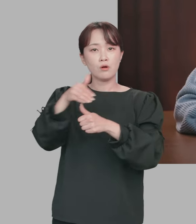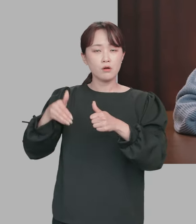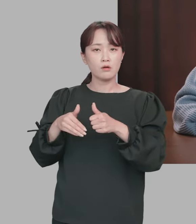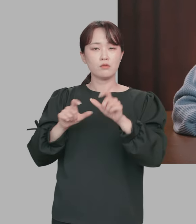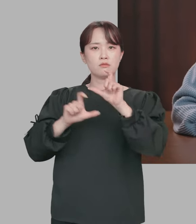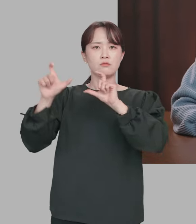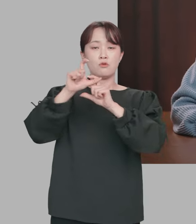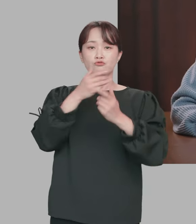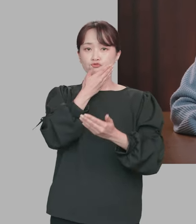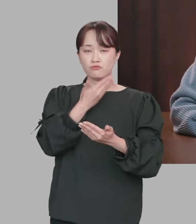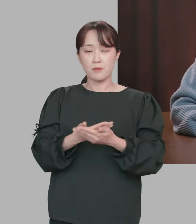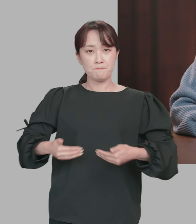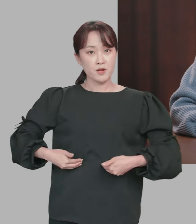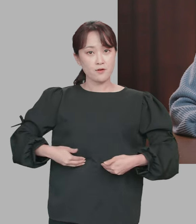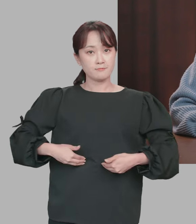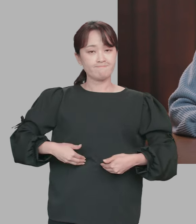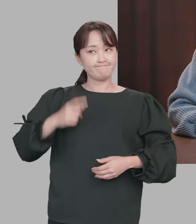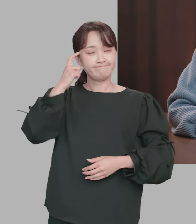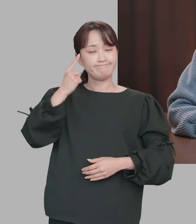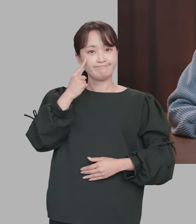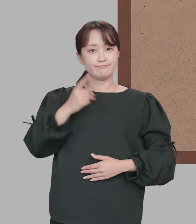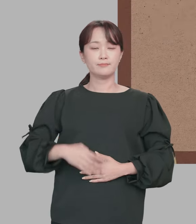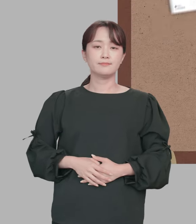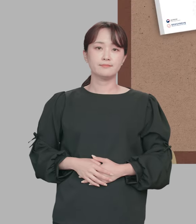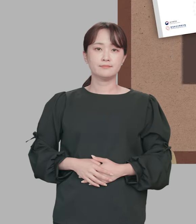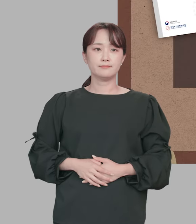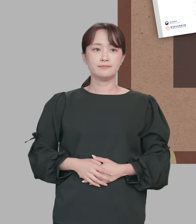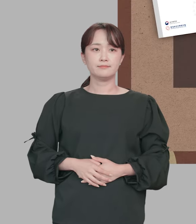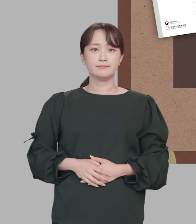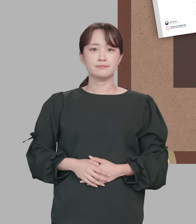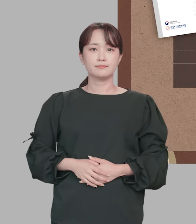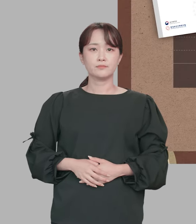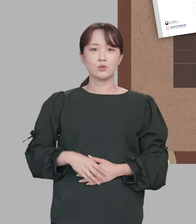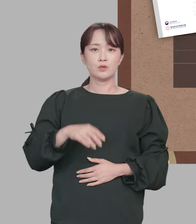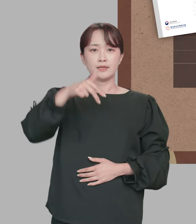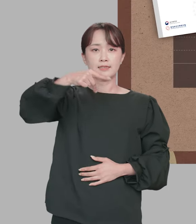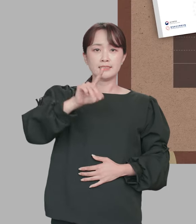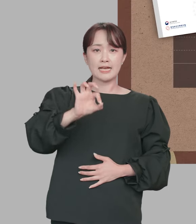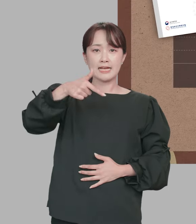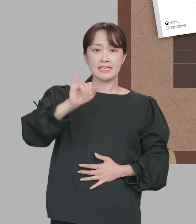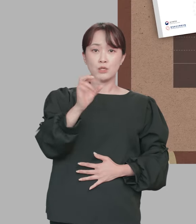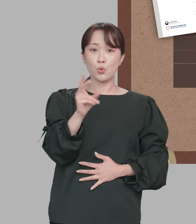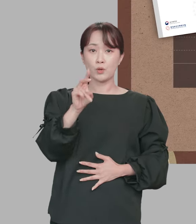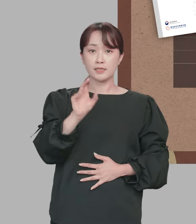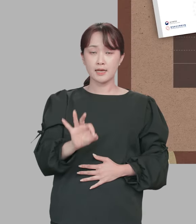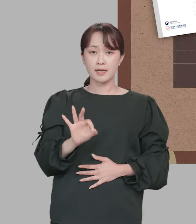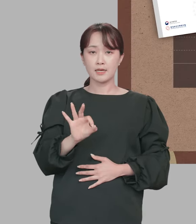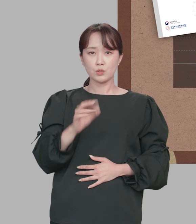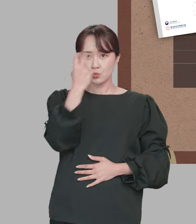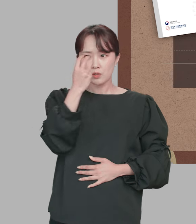그 수요가 커지게 될지 한번 상상해 볼까요? 장기 요양 실태 조사에 따르면 전체 노인 인구의